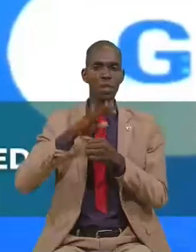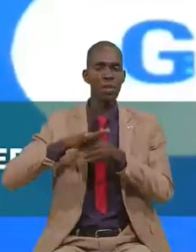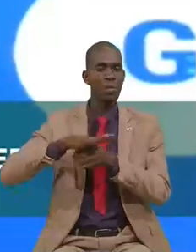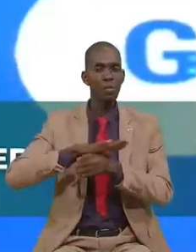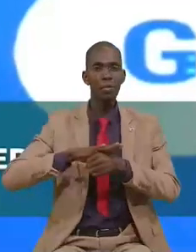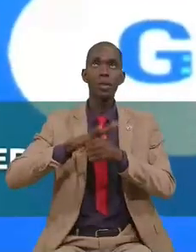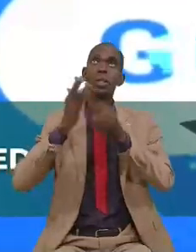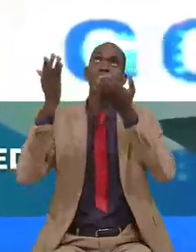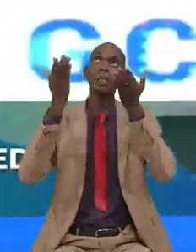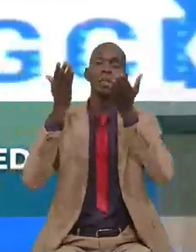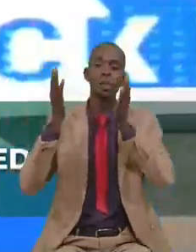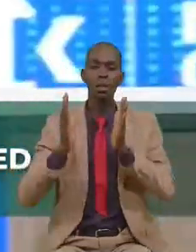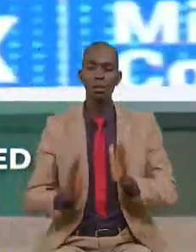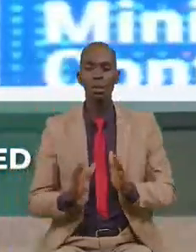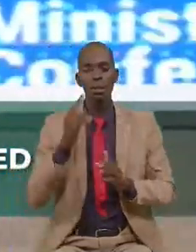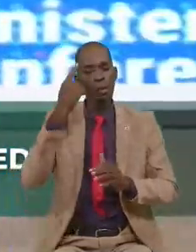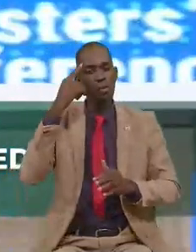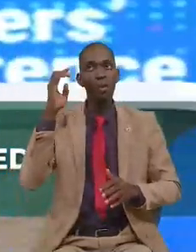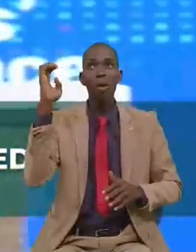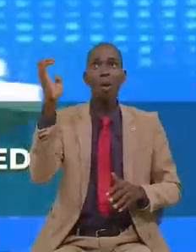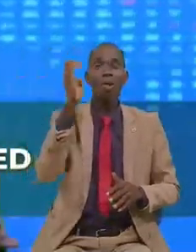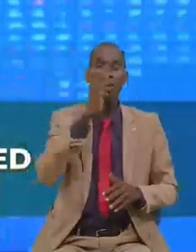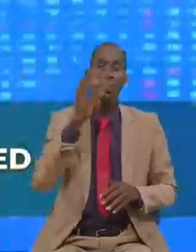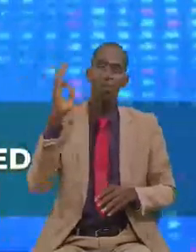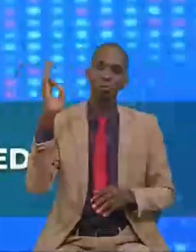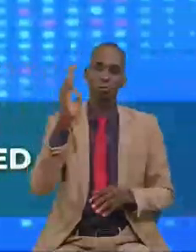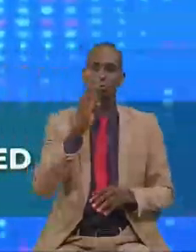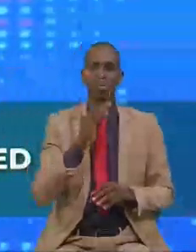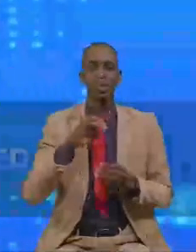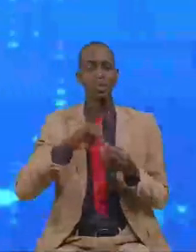l'esprit pour l'évangélisation.